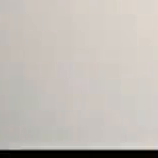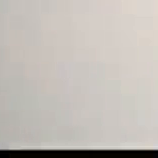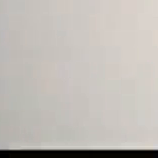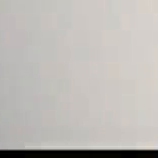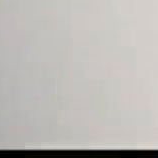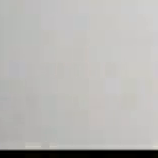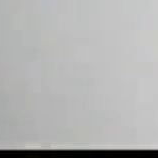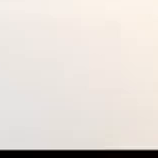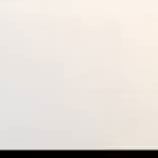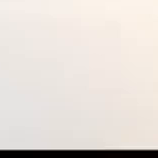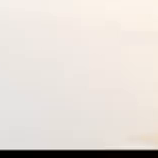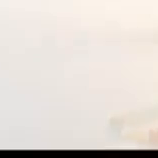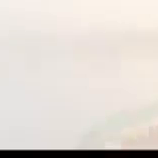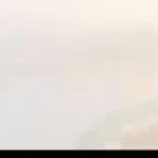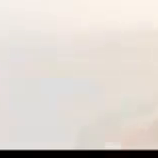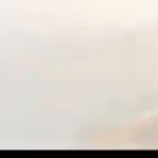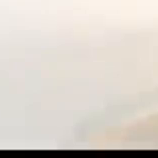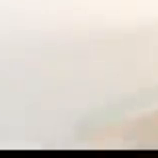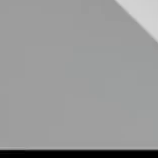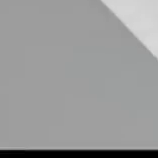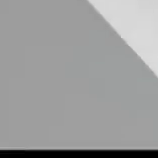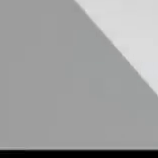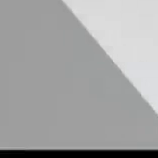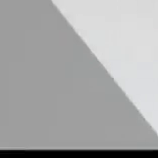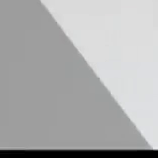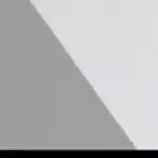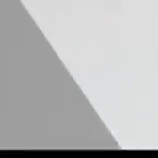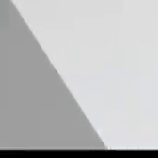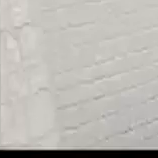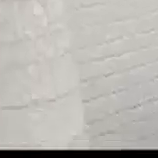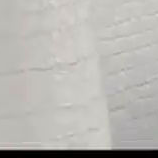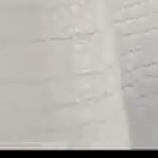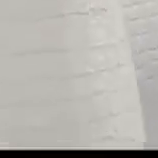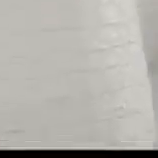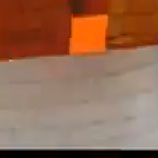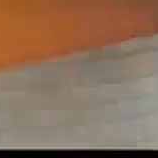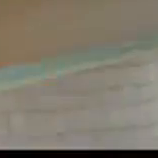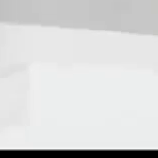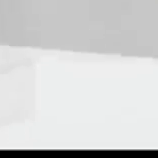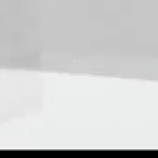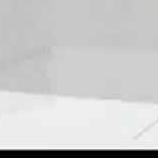We'll be right back.